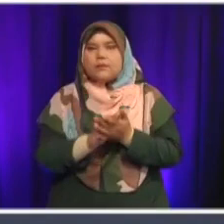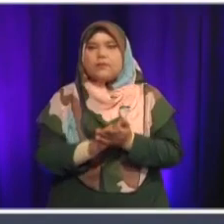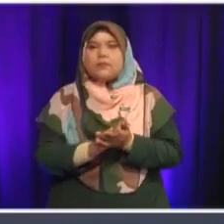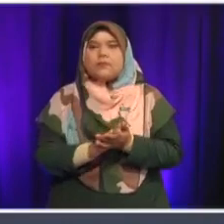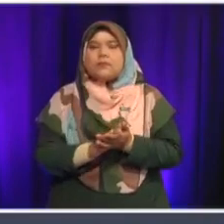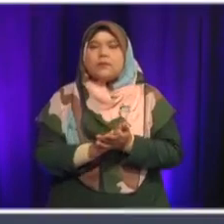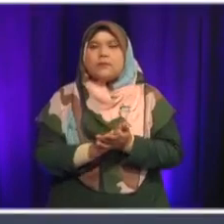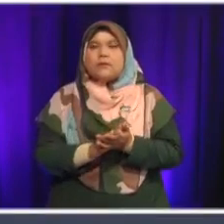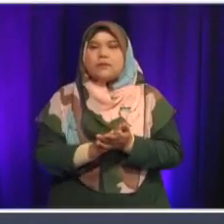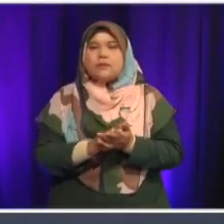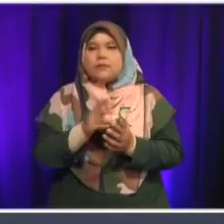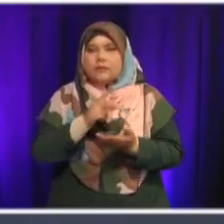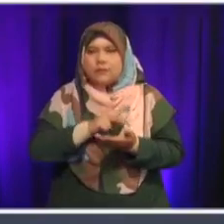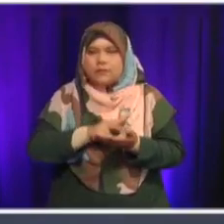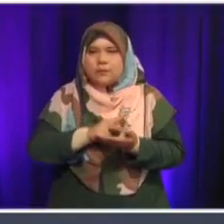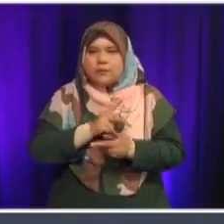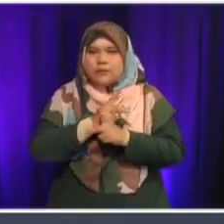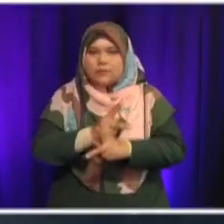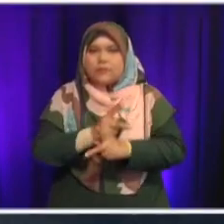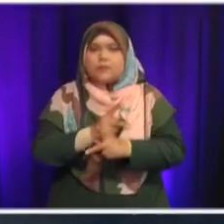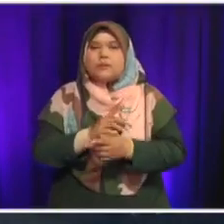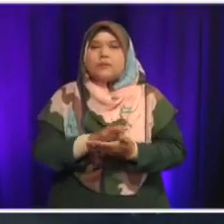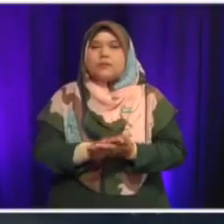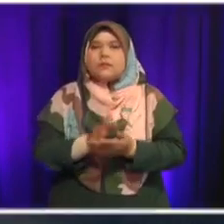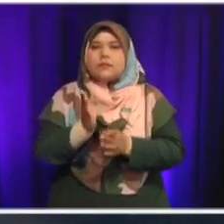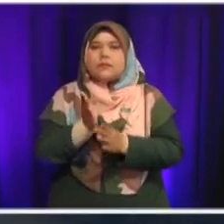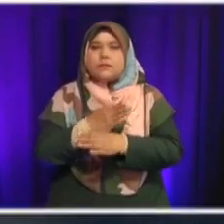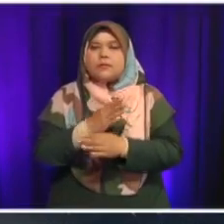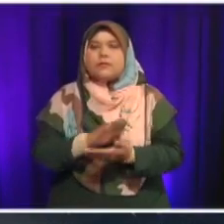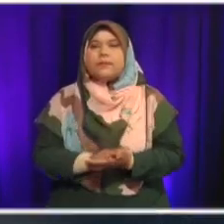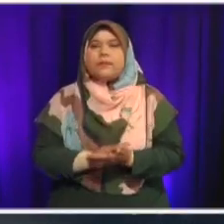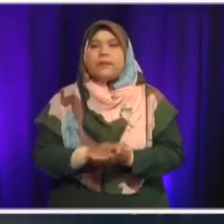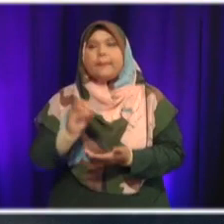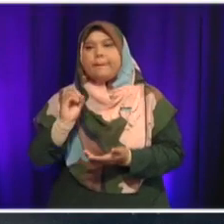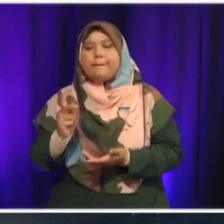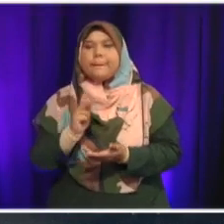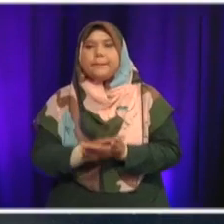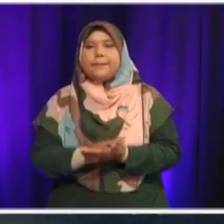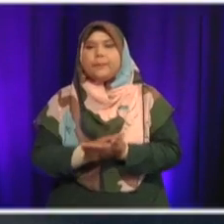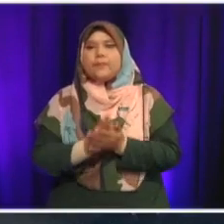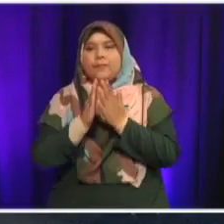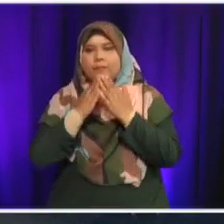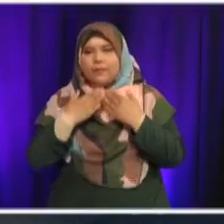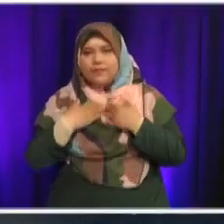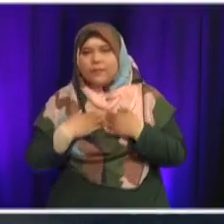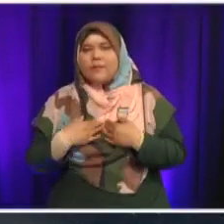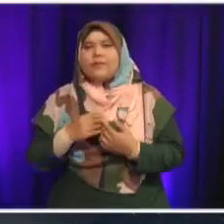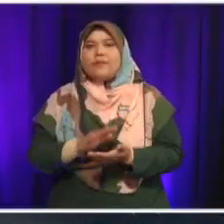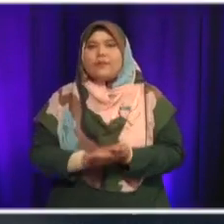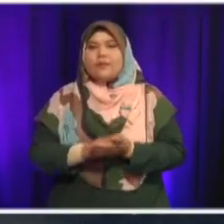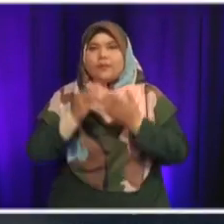dan mengekakan ruko bentuk tersebut Oke jadi Alhamdulillah terima